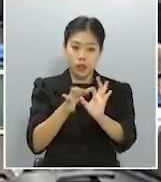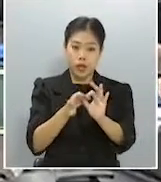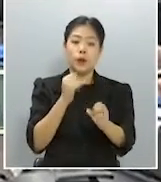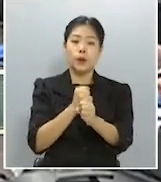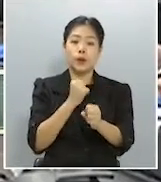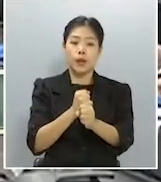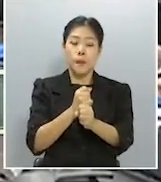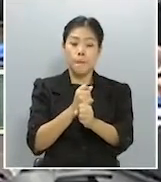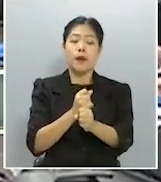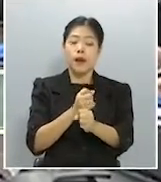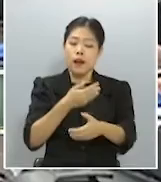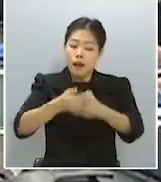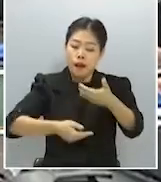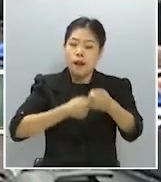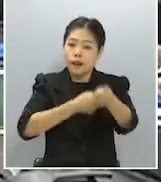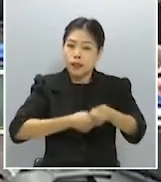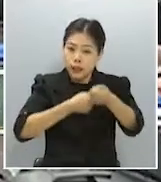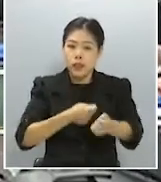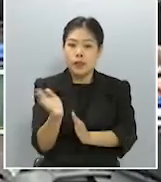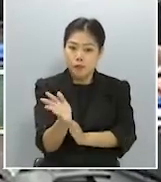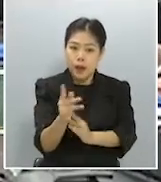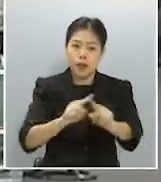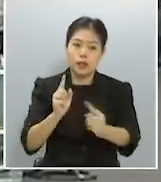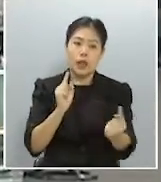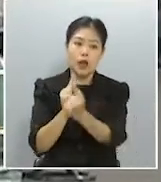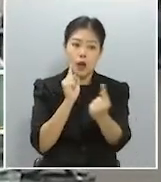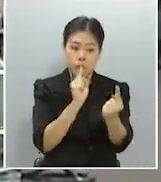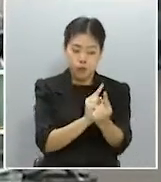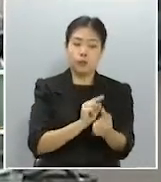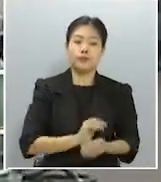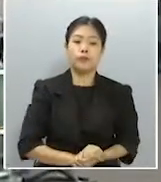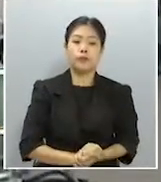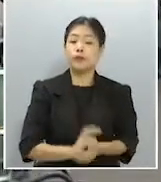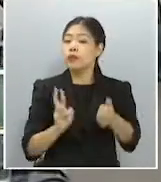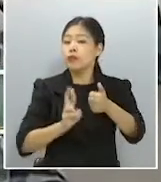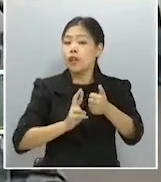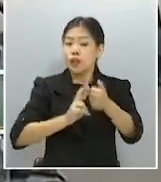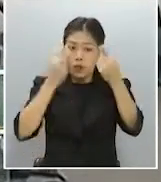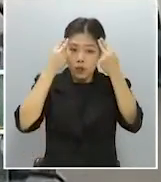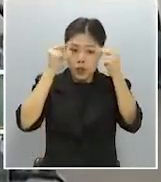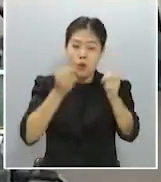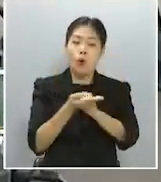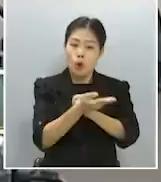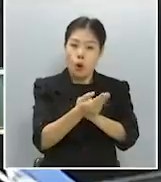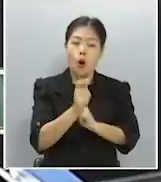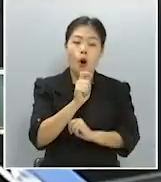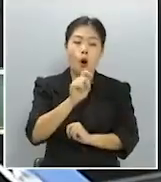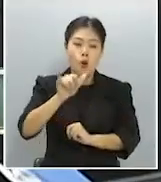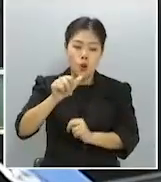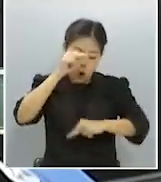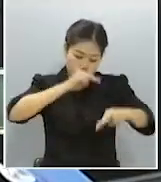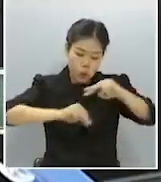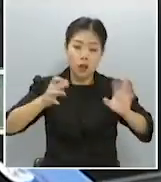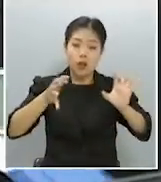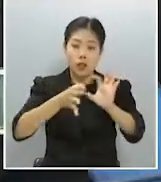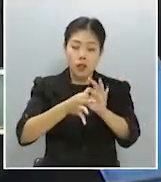คณะผู้ประกอบการสินค้าเกษตรและประมงเข้าพบพลเอกชัดชัยสาริกัลยะรองนายกรัฐมนตรีเพื่อขอให้อย.กวดขันในการตรว